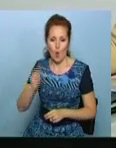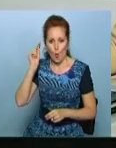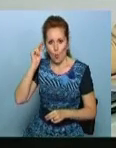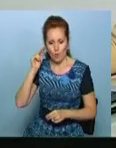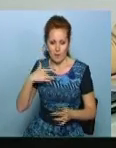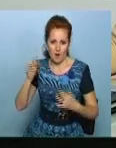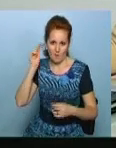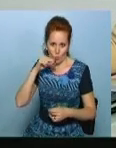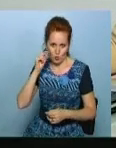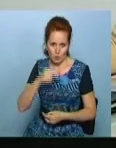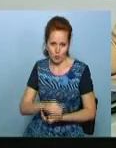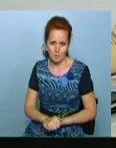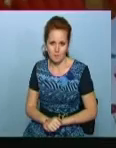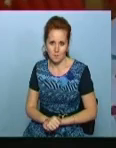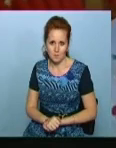имени Щепкина.